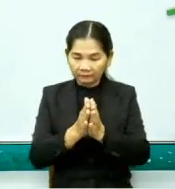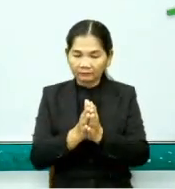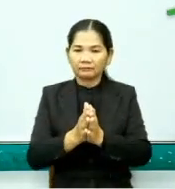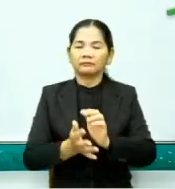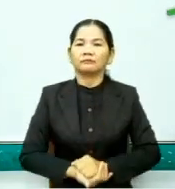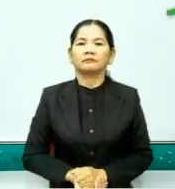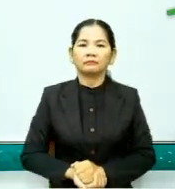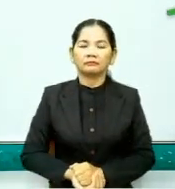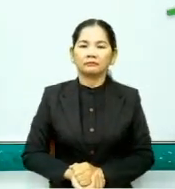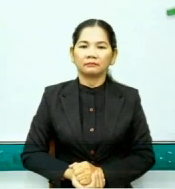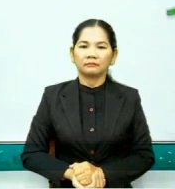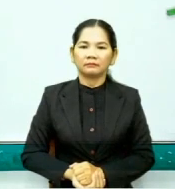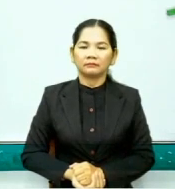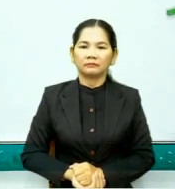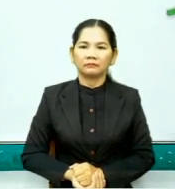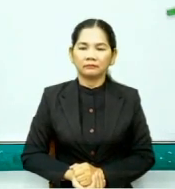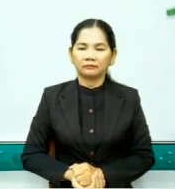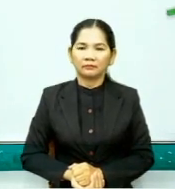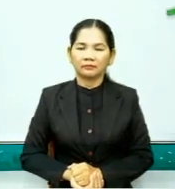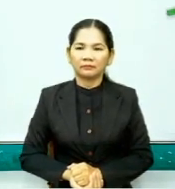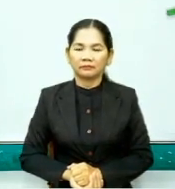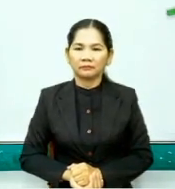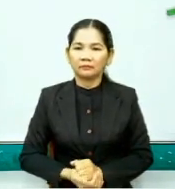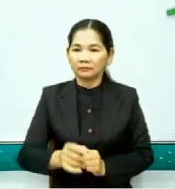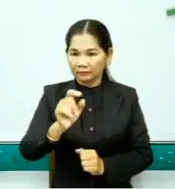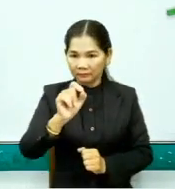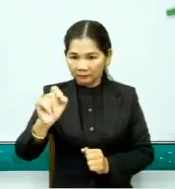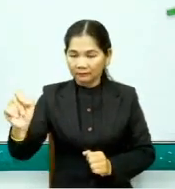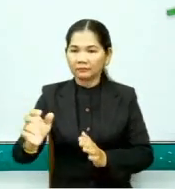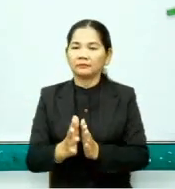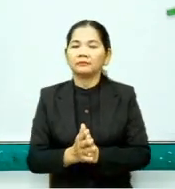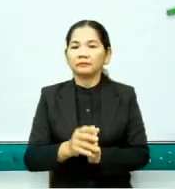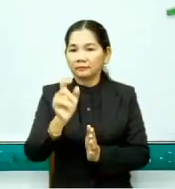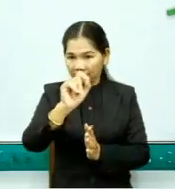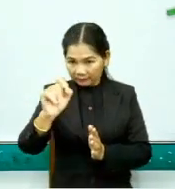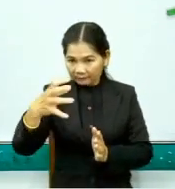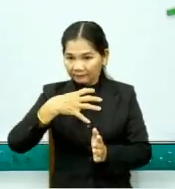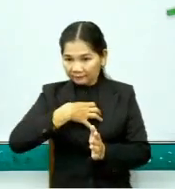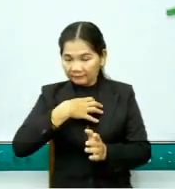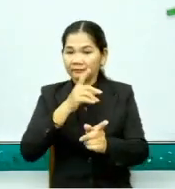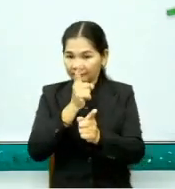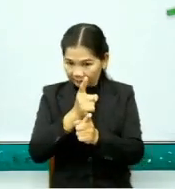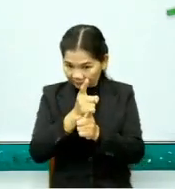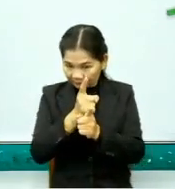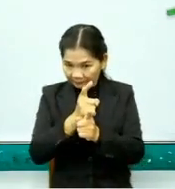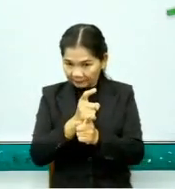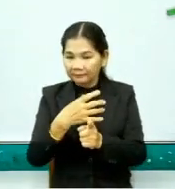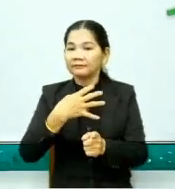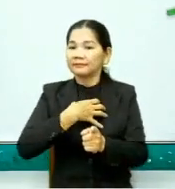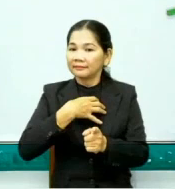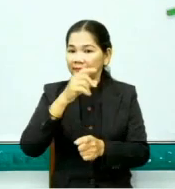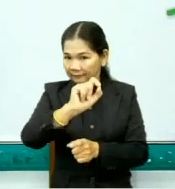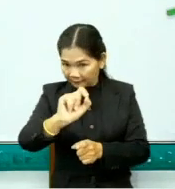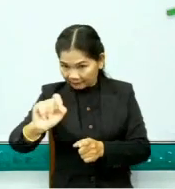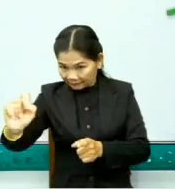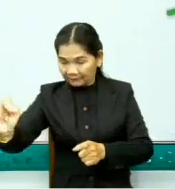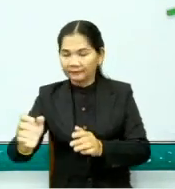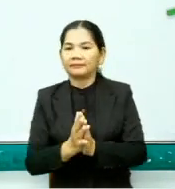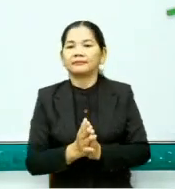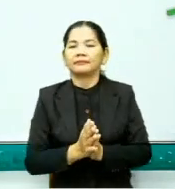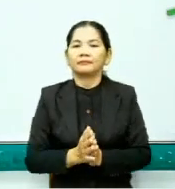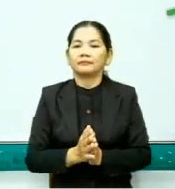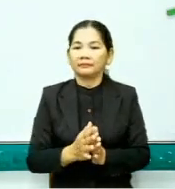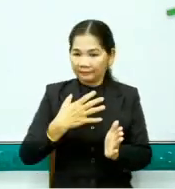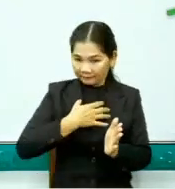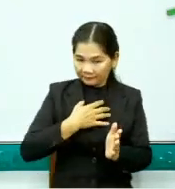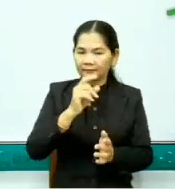nìa chà con tiền ạc nìa ta con chong sơ xê ạ tạ bọt khlê khlê ạ trâm trâu đài rì tê con chà